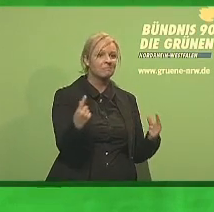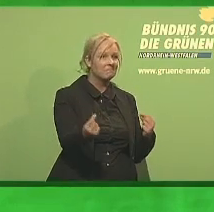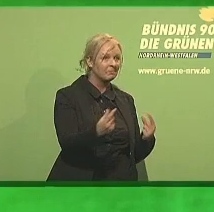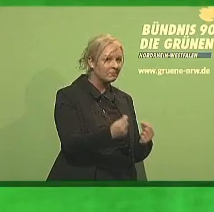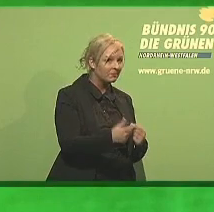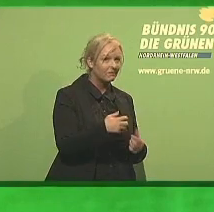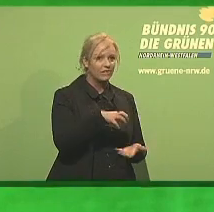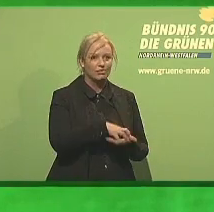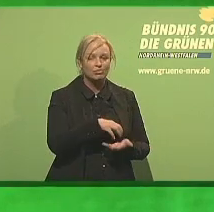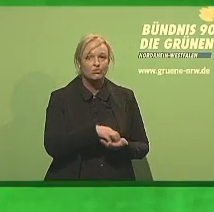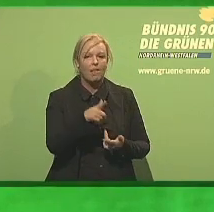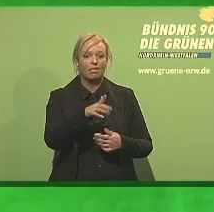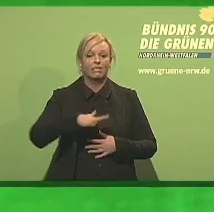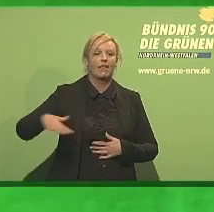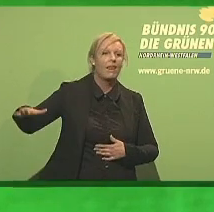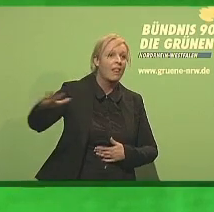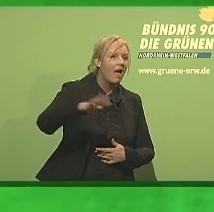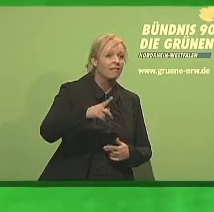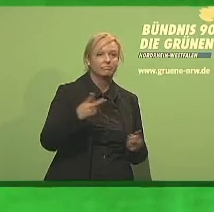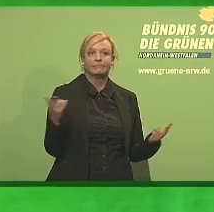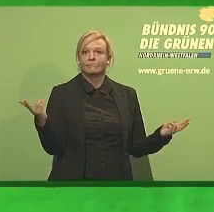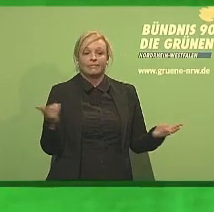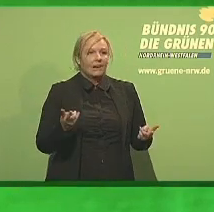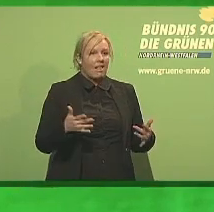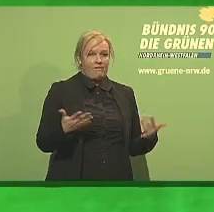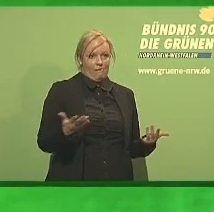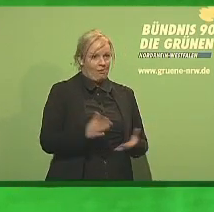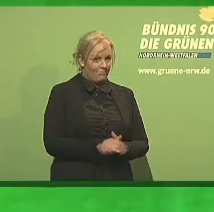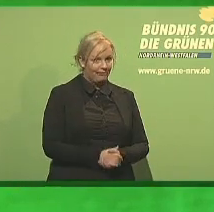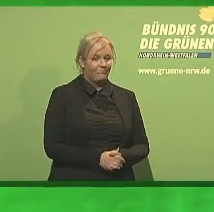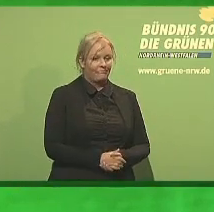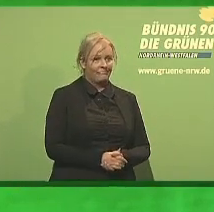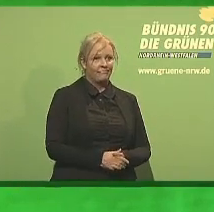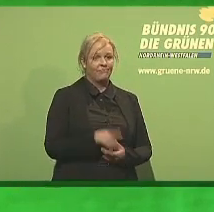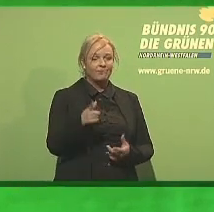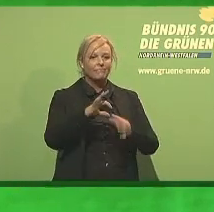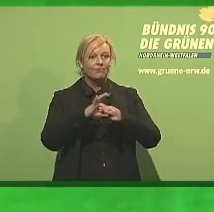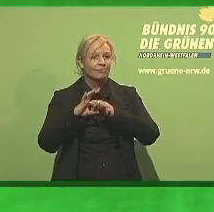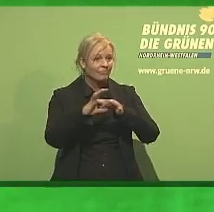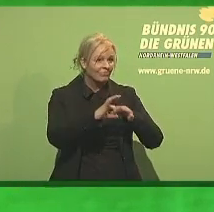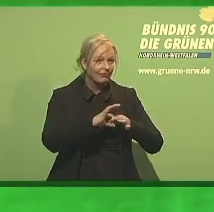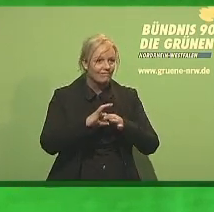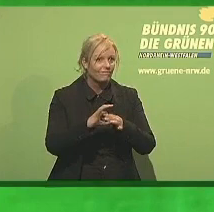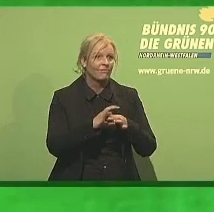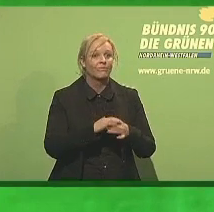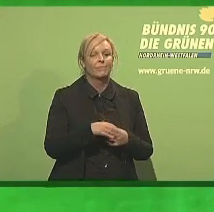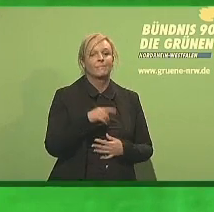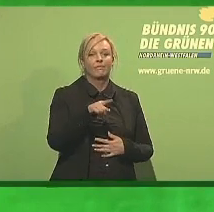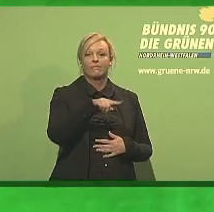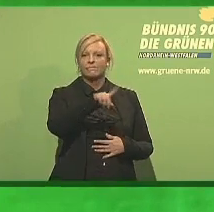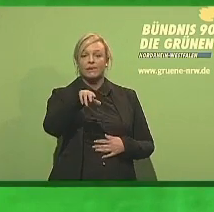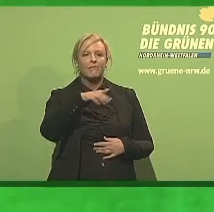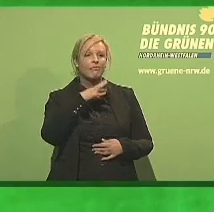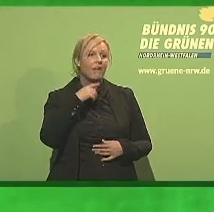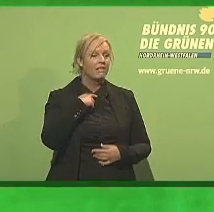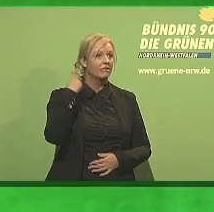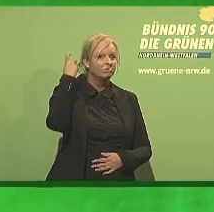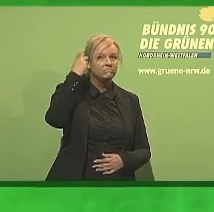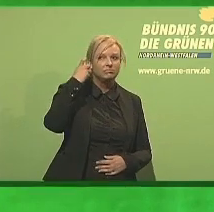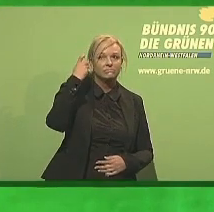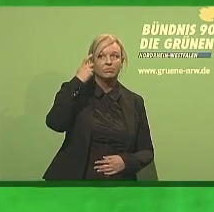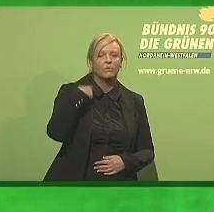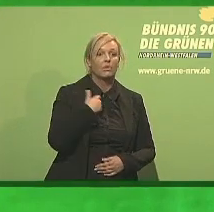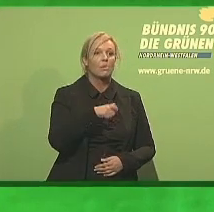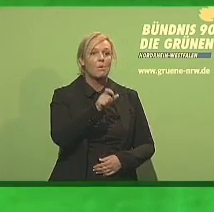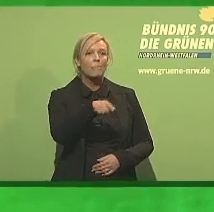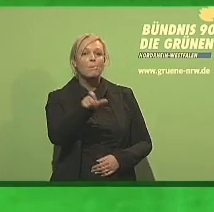Stadt, auf dem Land, egal wo. Das hat damit zu tun, dass sie Sorge bekommen haben, dass das, was